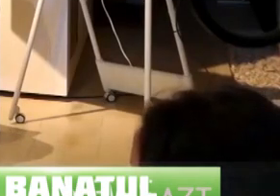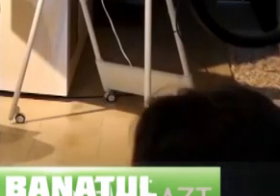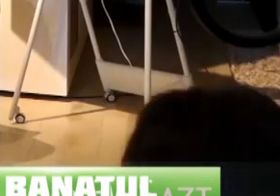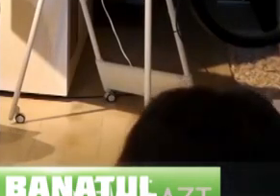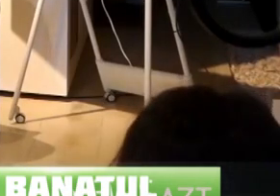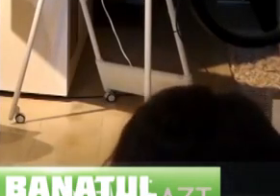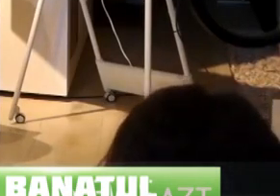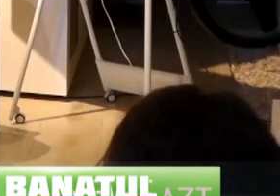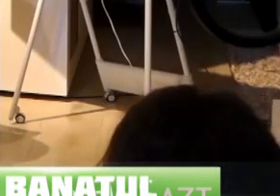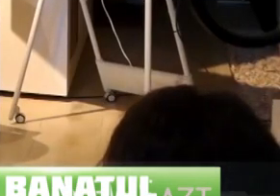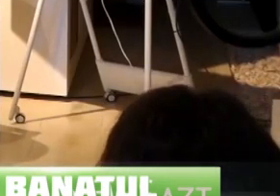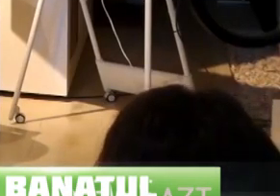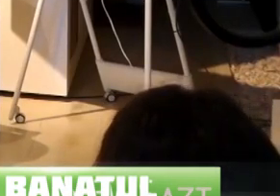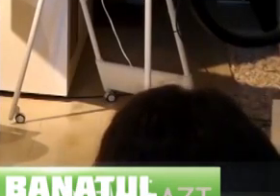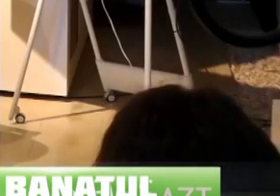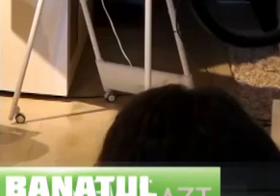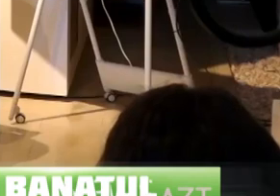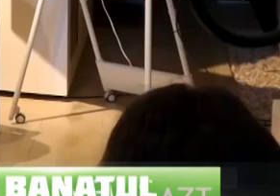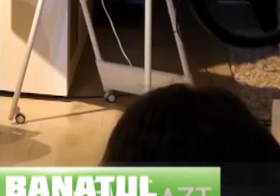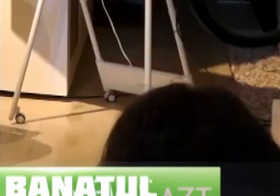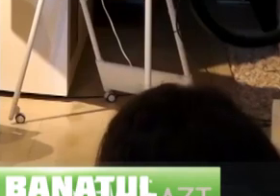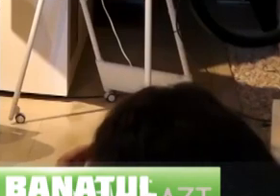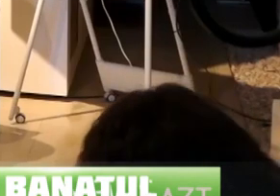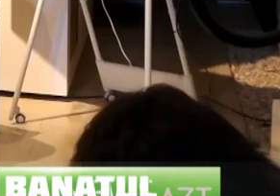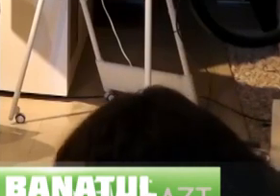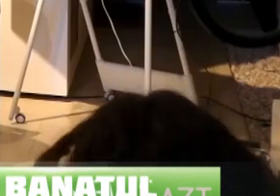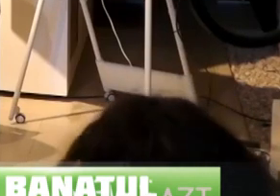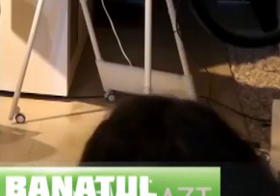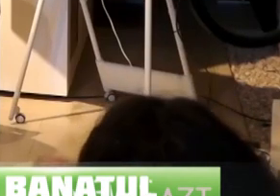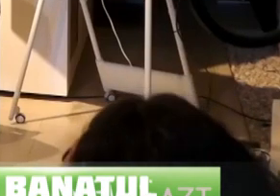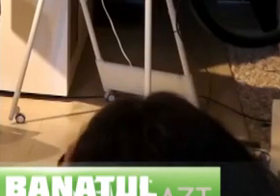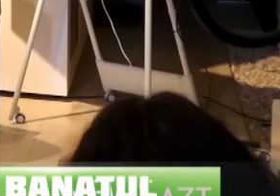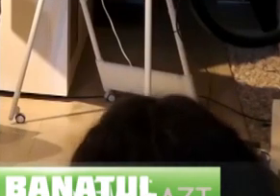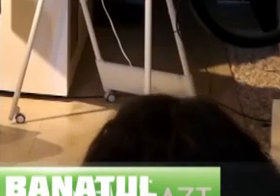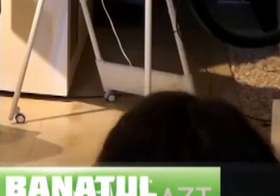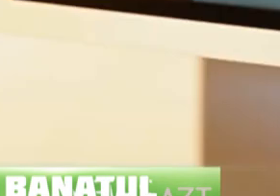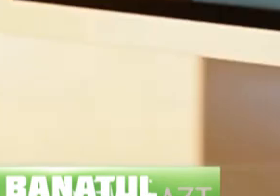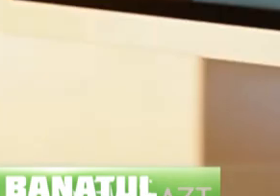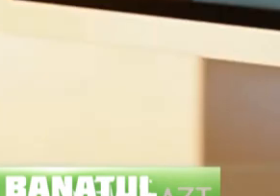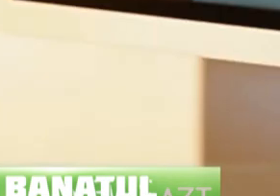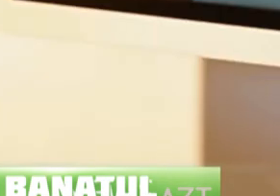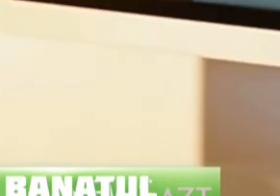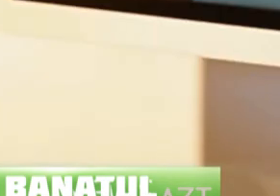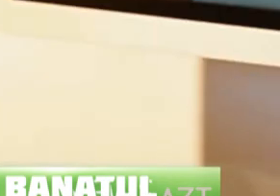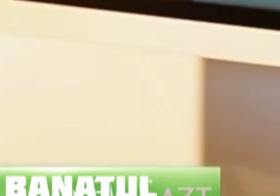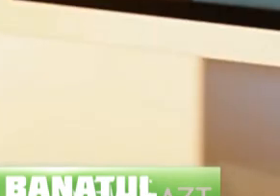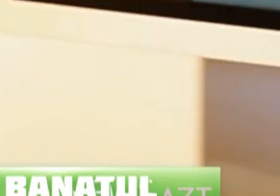întâmplat un eveniment foarte important pentru oraș în ultimele zile, și anume